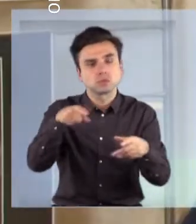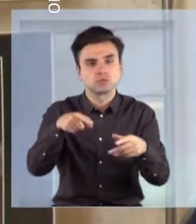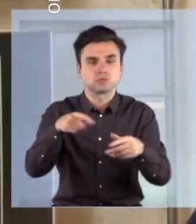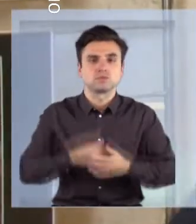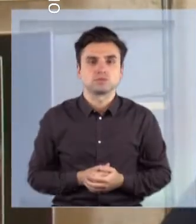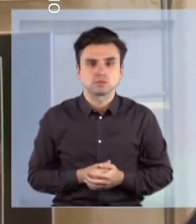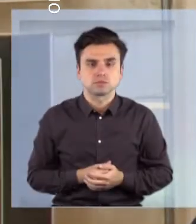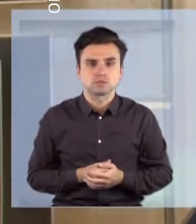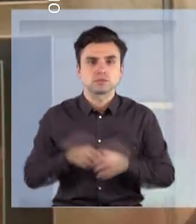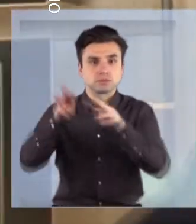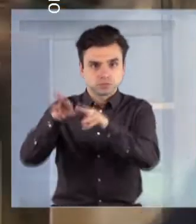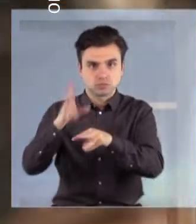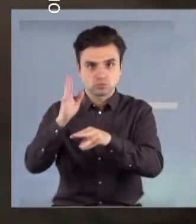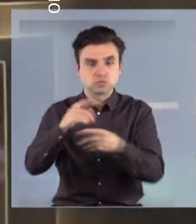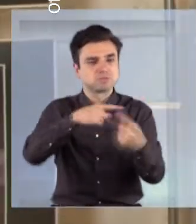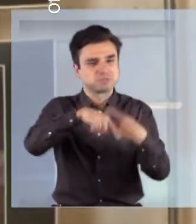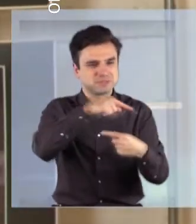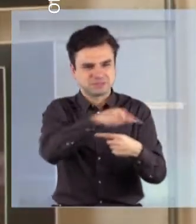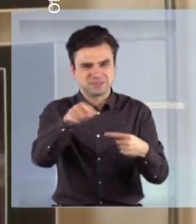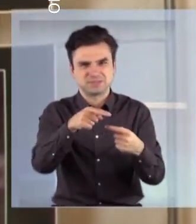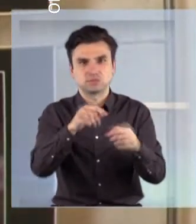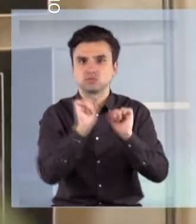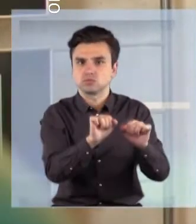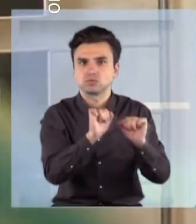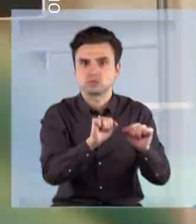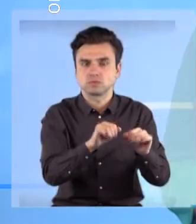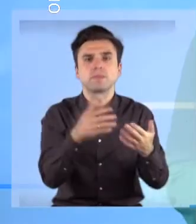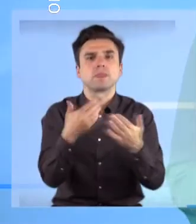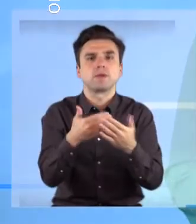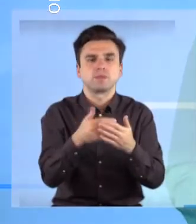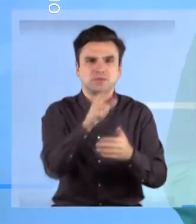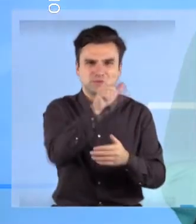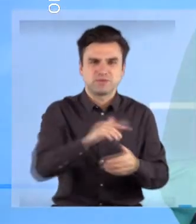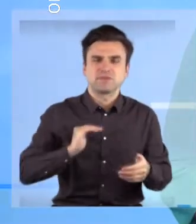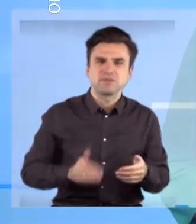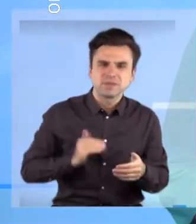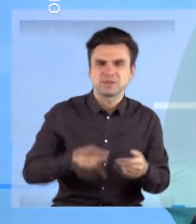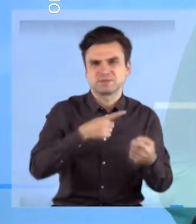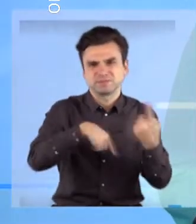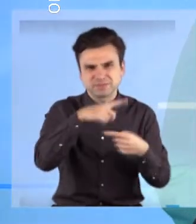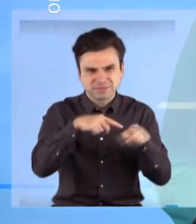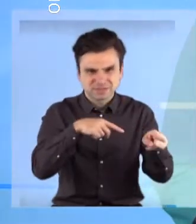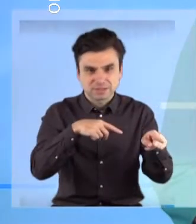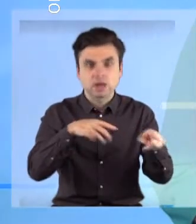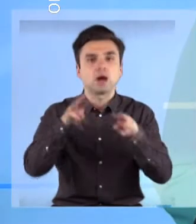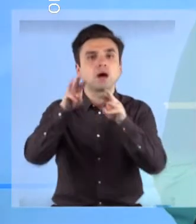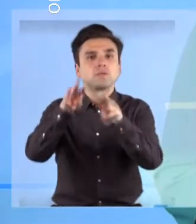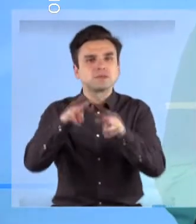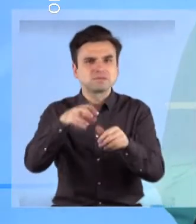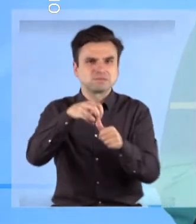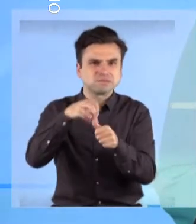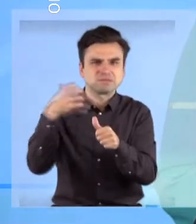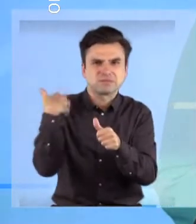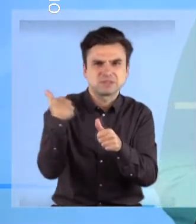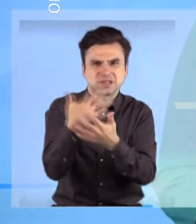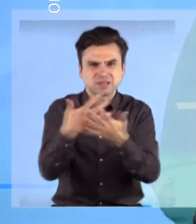ті судді, до яких були питання, потрібно в першу чергу на цю переатестацію відправити. Кабмін створив комісію для захисту бізнесу.